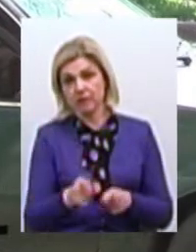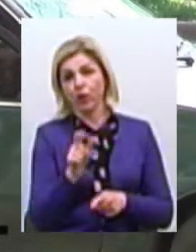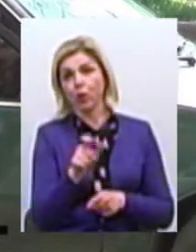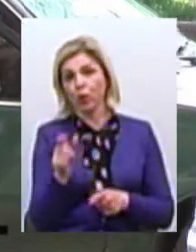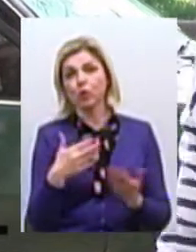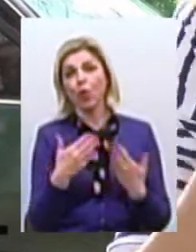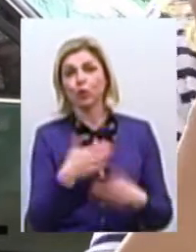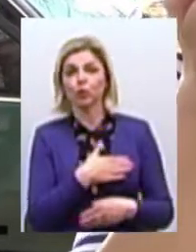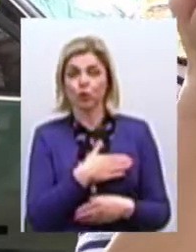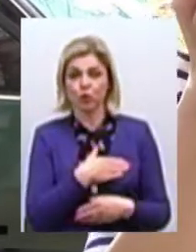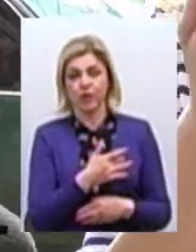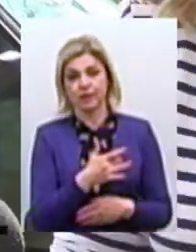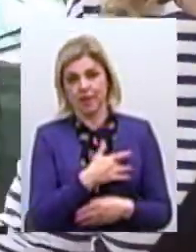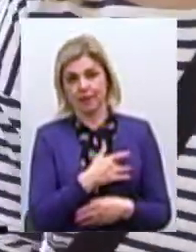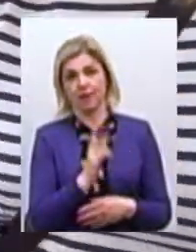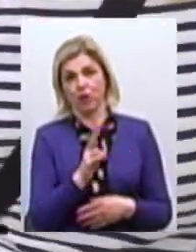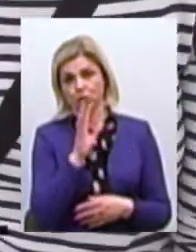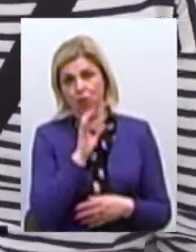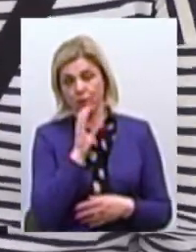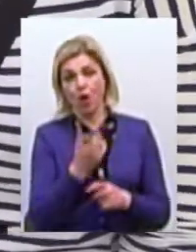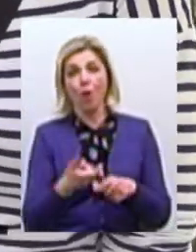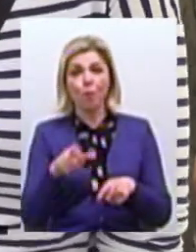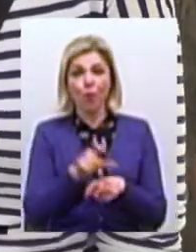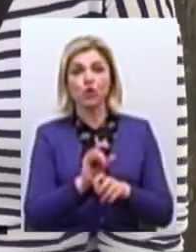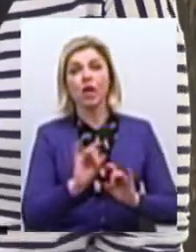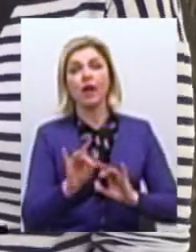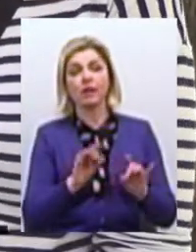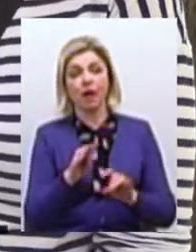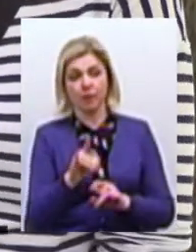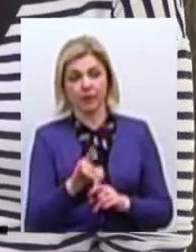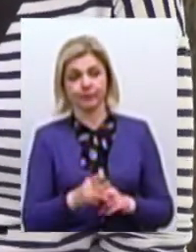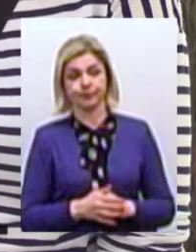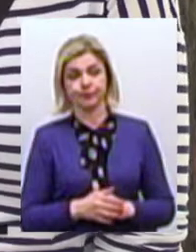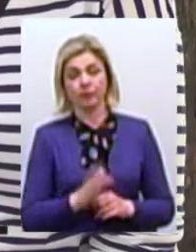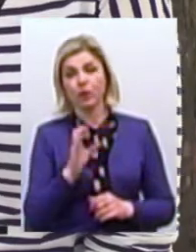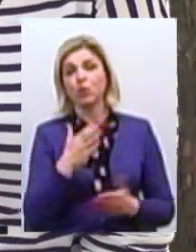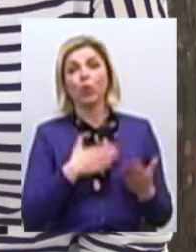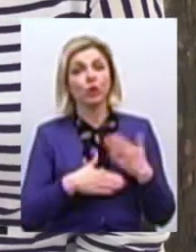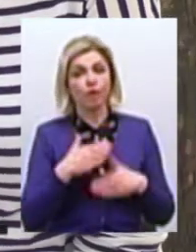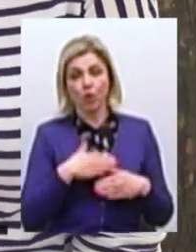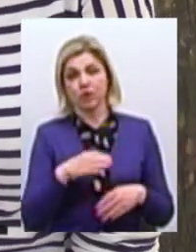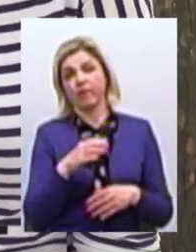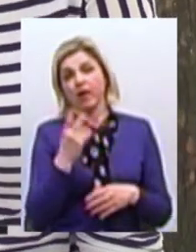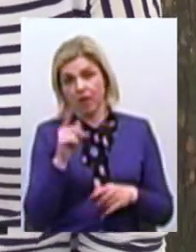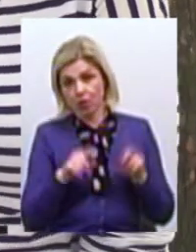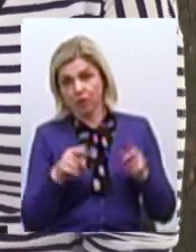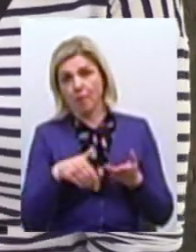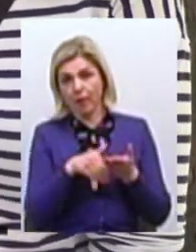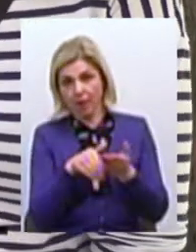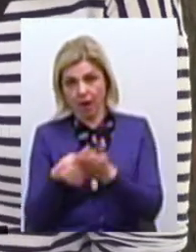всей душой и сердцем к этим рекламы собачкам. Рекламы побольше. Рекламы. Много вот людей, люди, я вот считаю, честно, что мы с удовольствием иногда помогаем, но там мы не